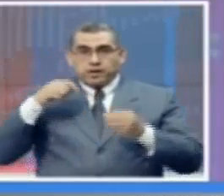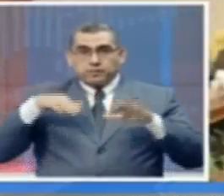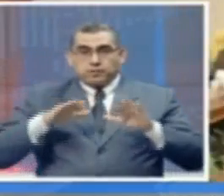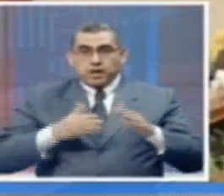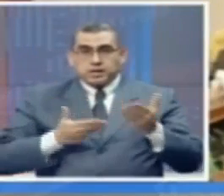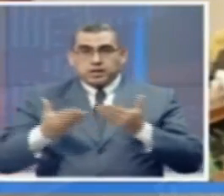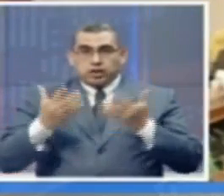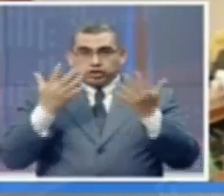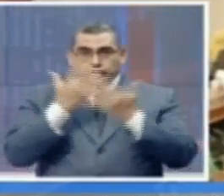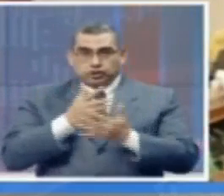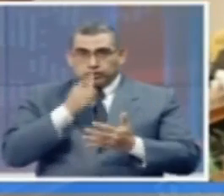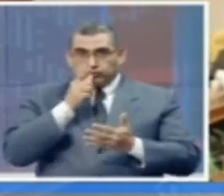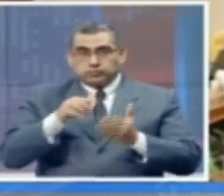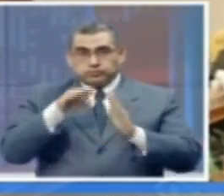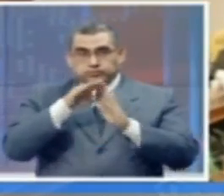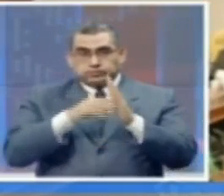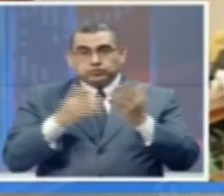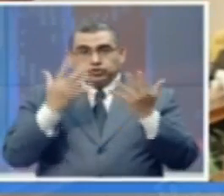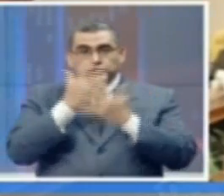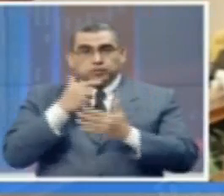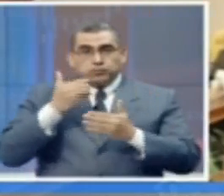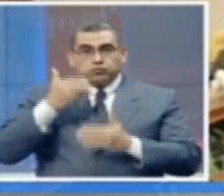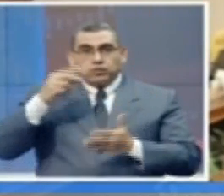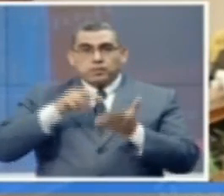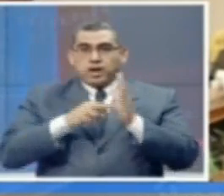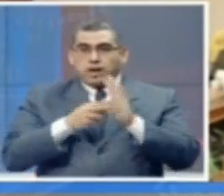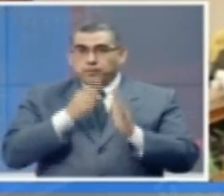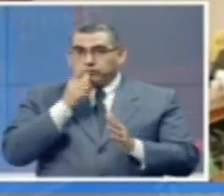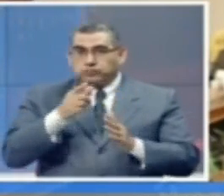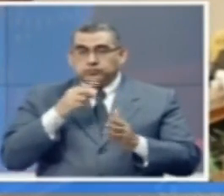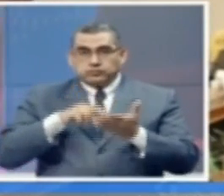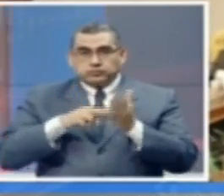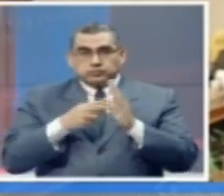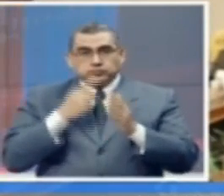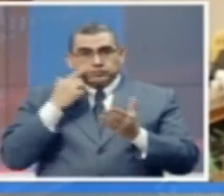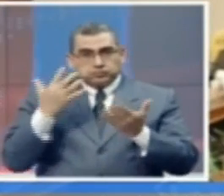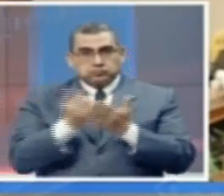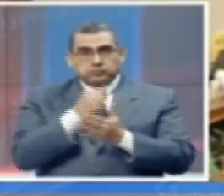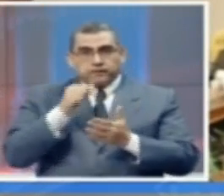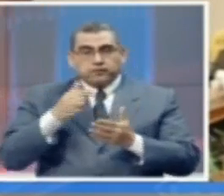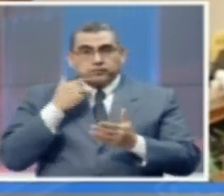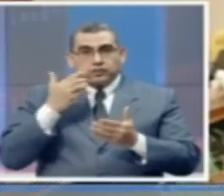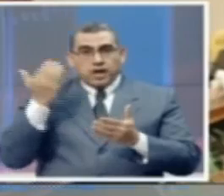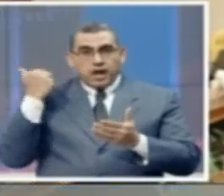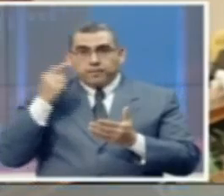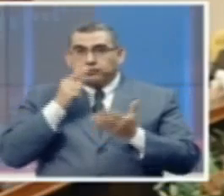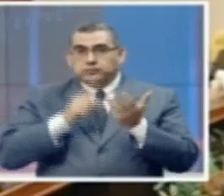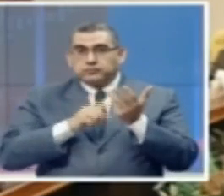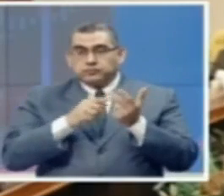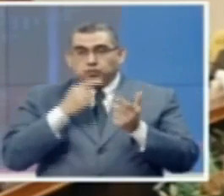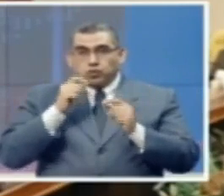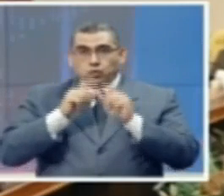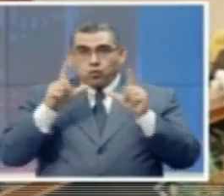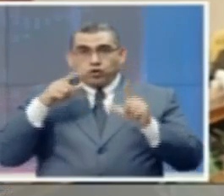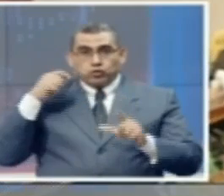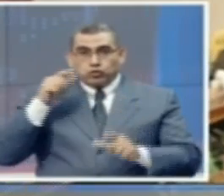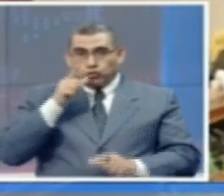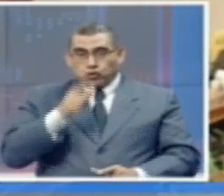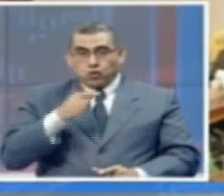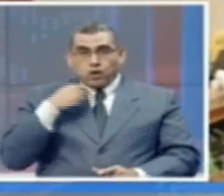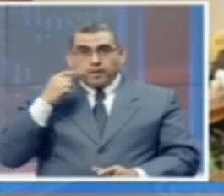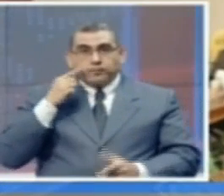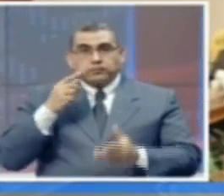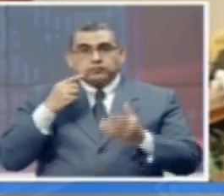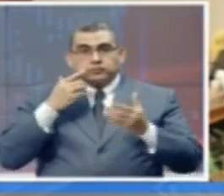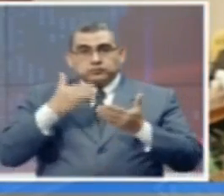إدارة الشركة لبحث خطط الشركة المستقبلية وما تم تحقيقه في الفترة الماضية. وأوضح دكتور عمرو طلعت أن